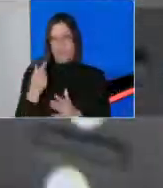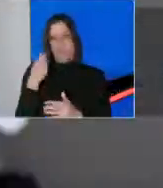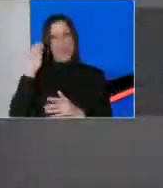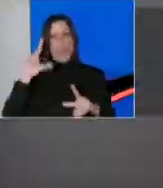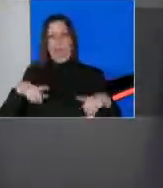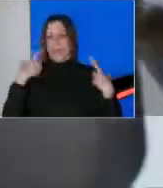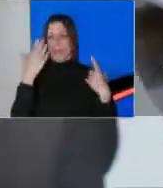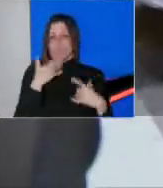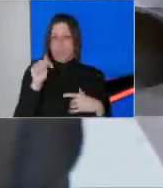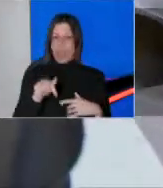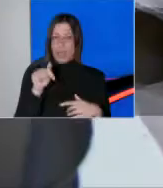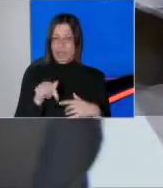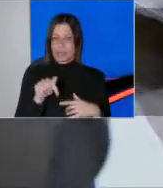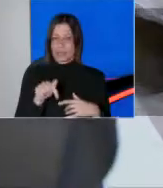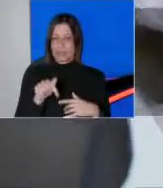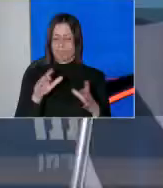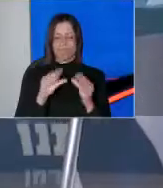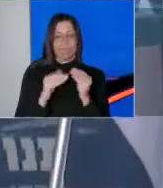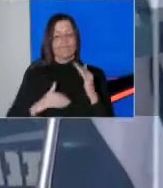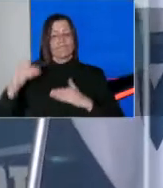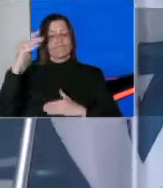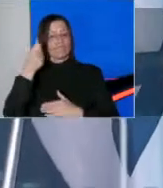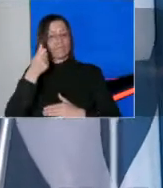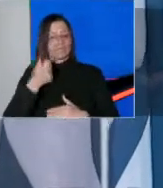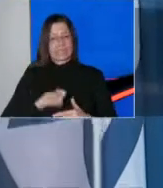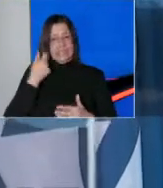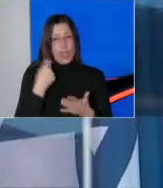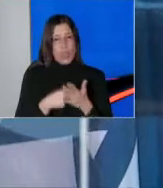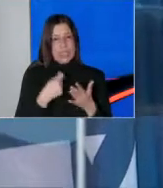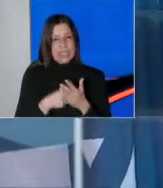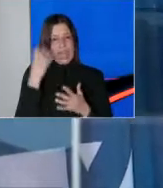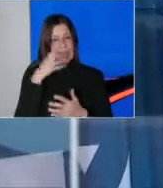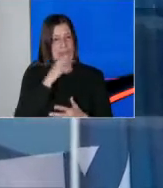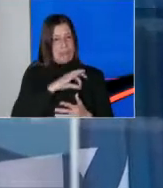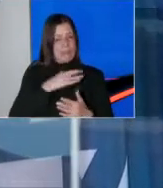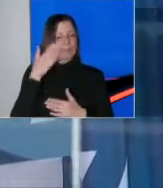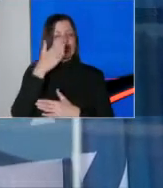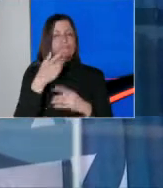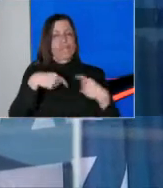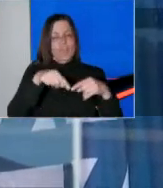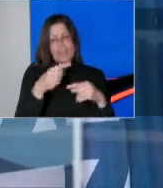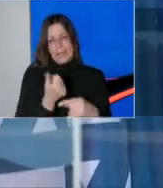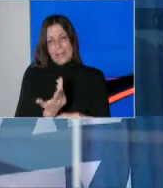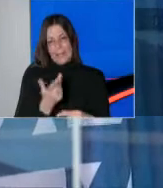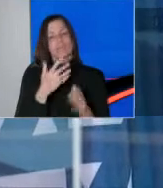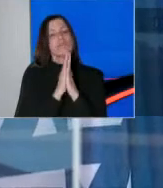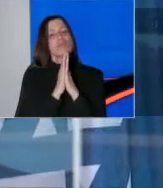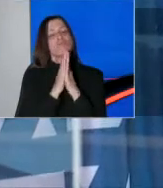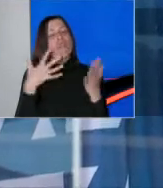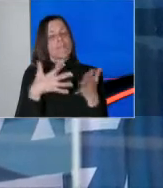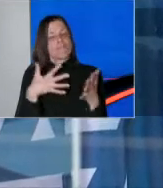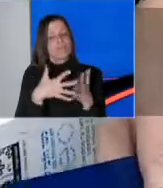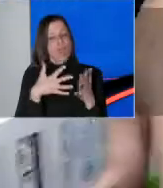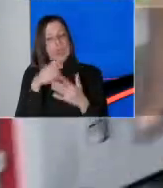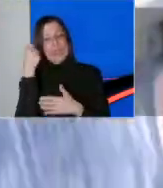יוקר המחיה בישראל. בצל עליות המחירים, שר האוצר ליברמן פנה לוועדת המחירים בבקשה לבחון